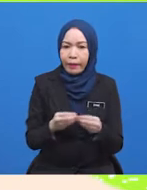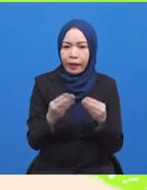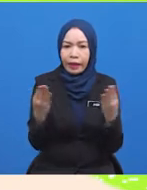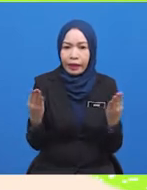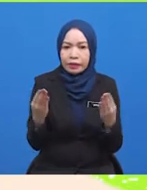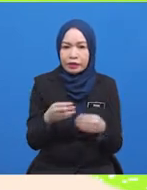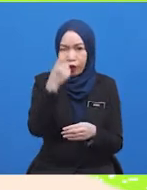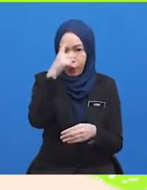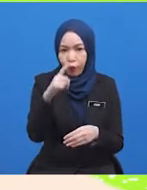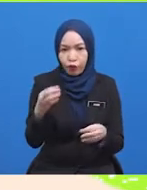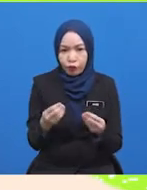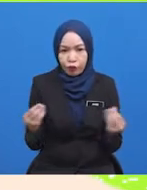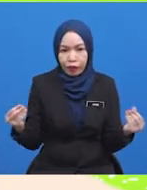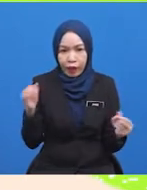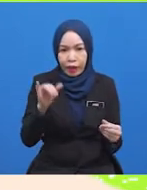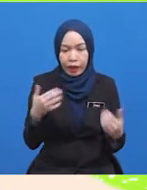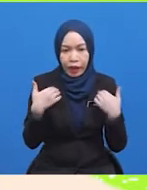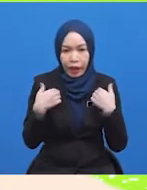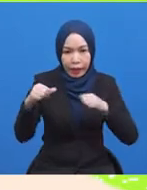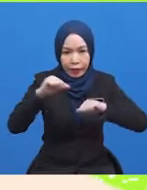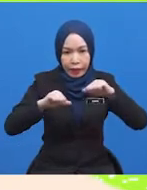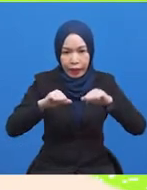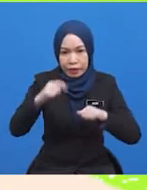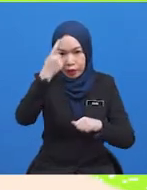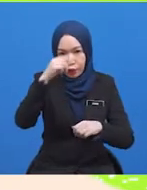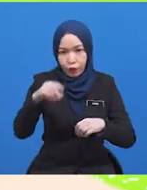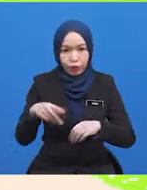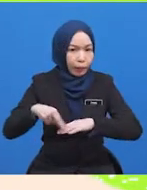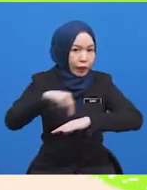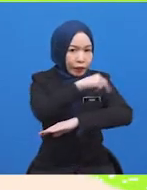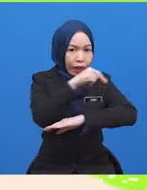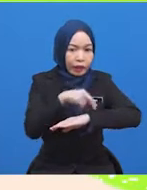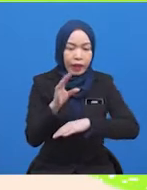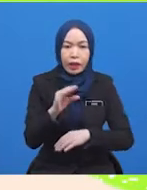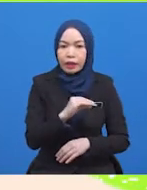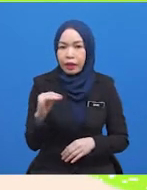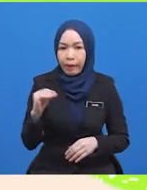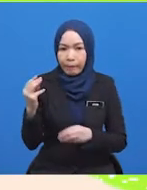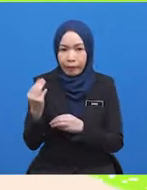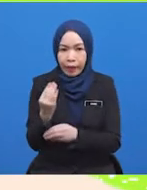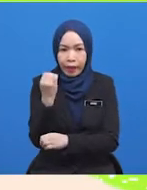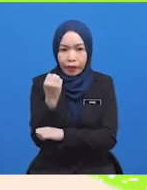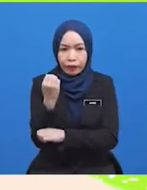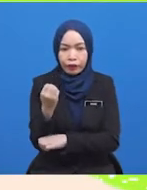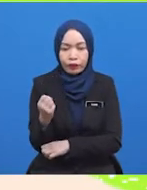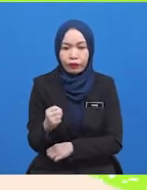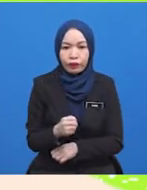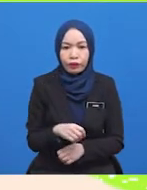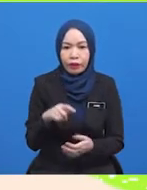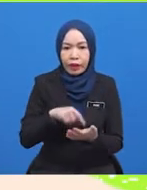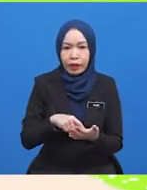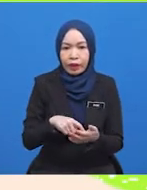untuk kegiatan pertanian. Selain itu, batu kapur juga telah memajukan aktiviti